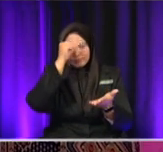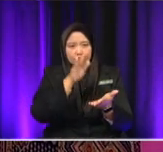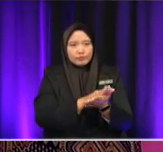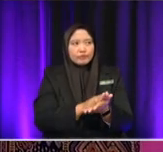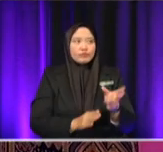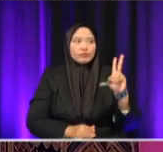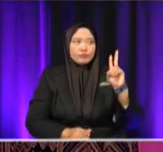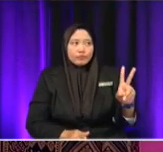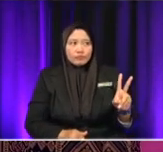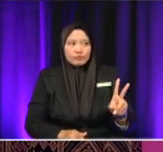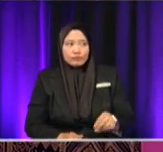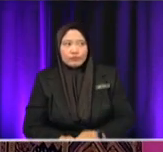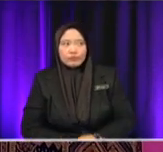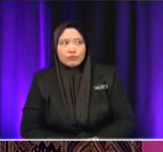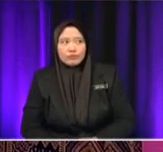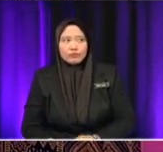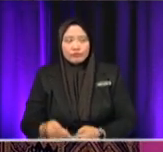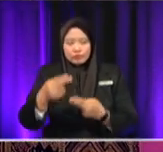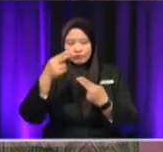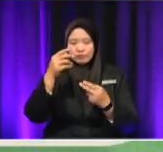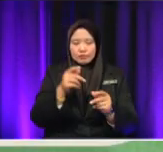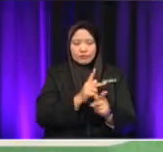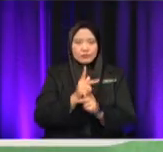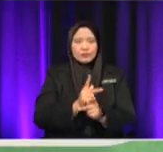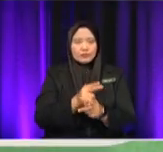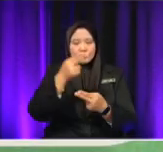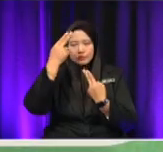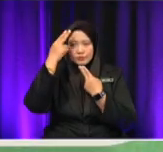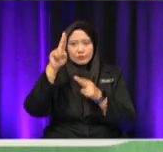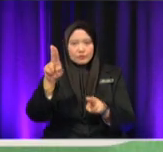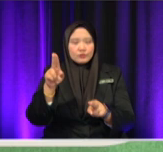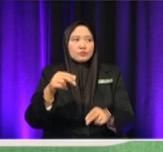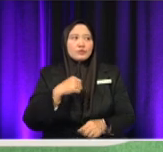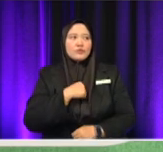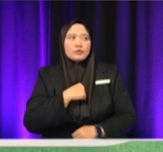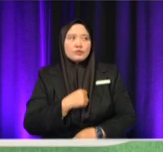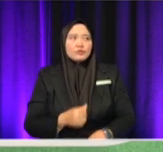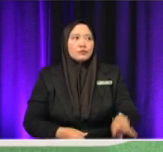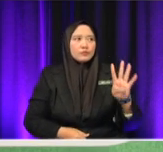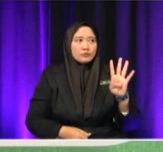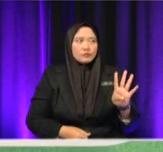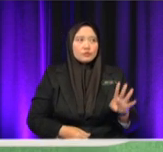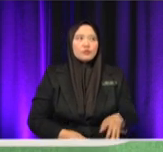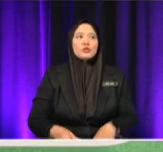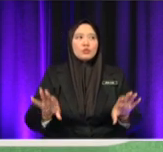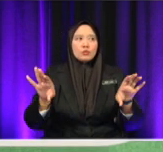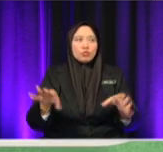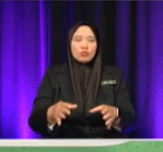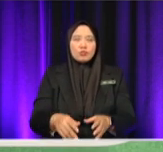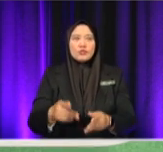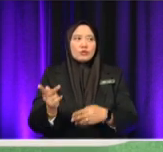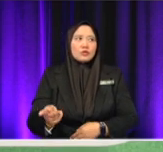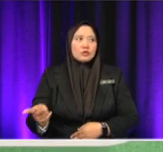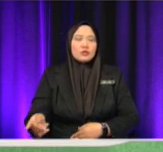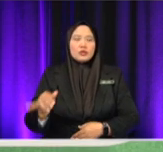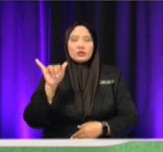marah dan harta suami dan 2004 melakukan perkara yang menyenangkan hati suami dan nombolimo mendapat keinginan